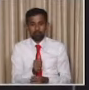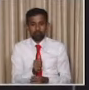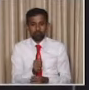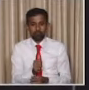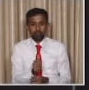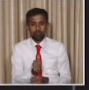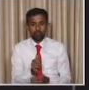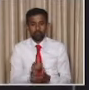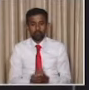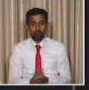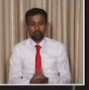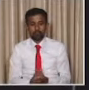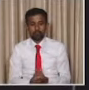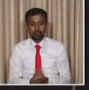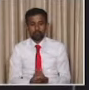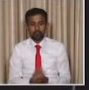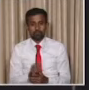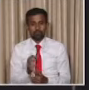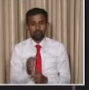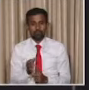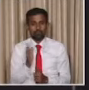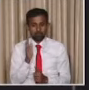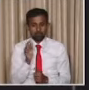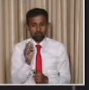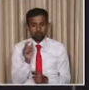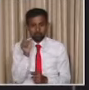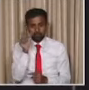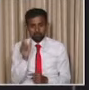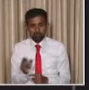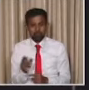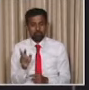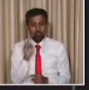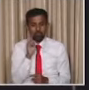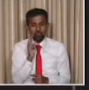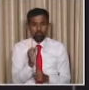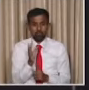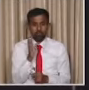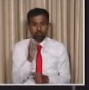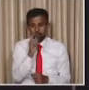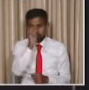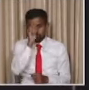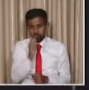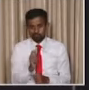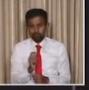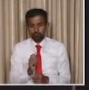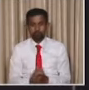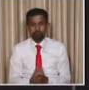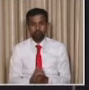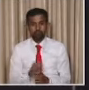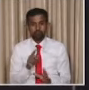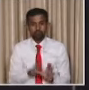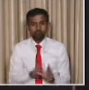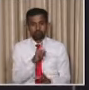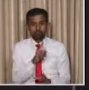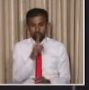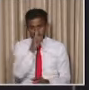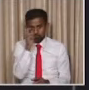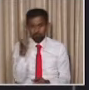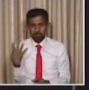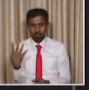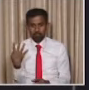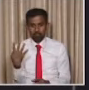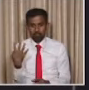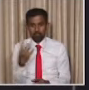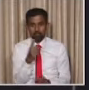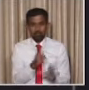api jana tiba Tuma Ranil Wickremasinghe janadhipathituma avuruddai maasa 4